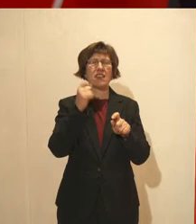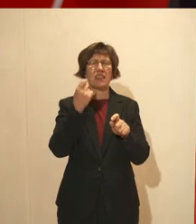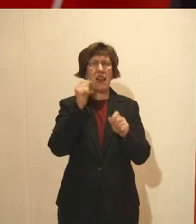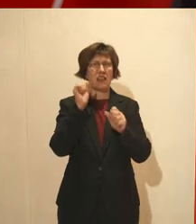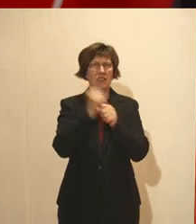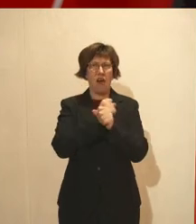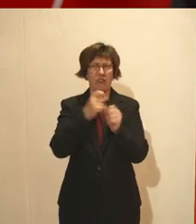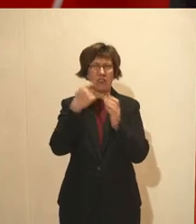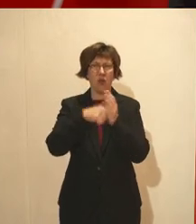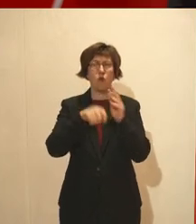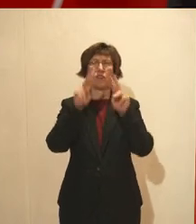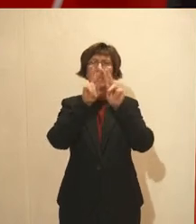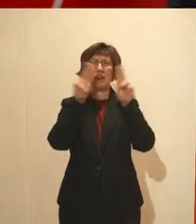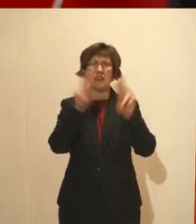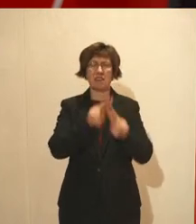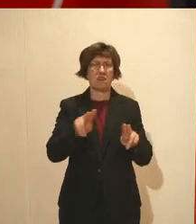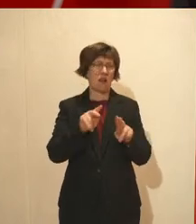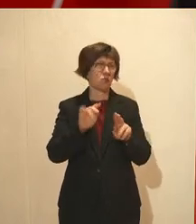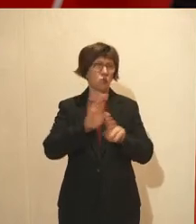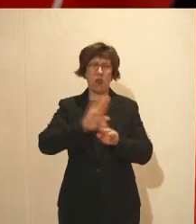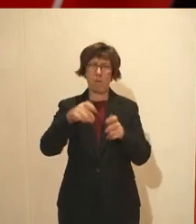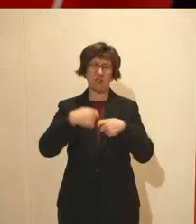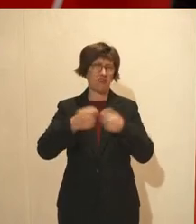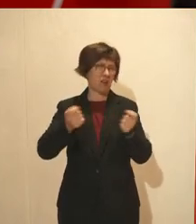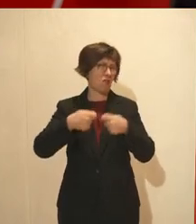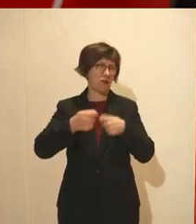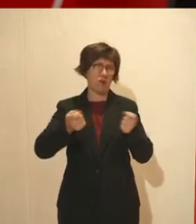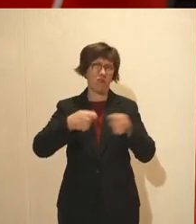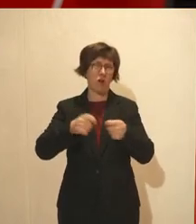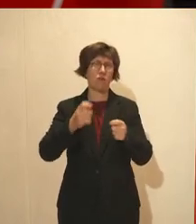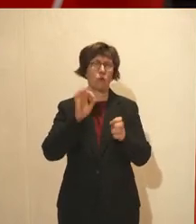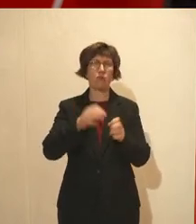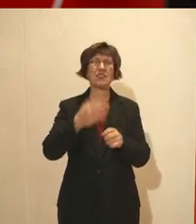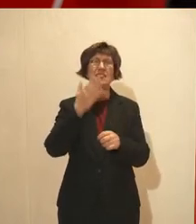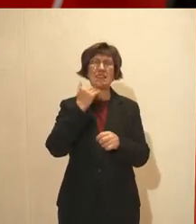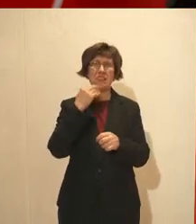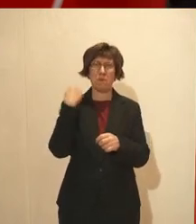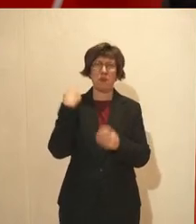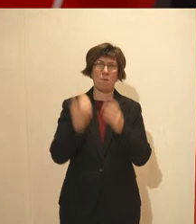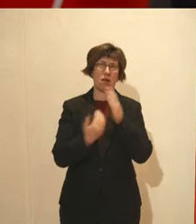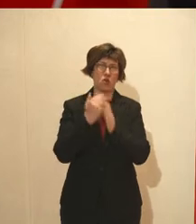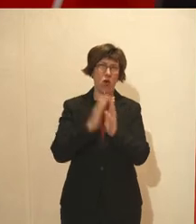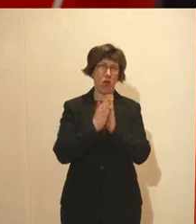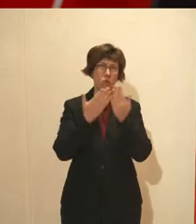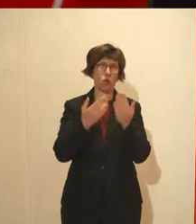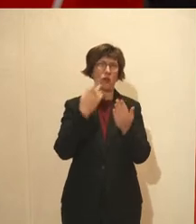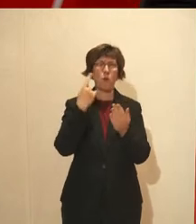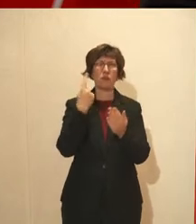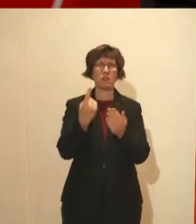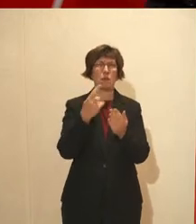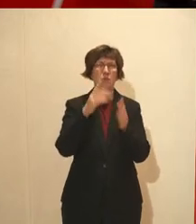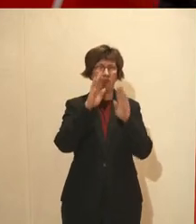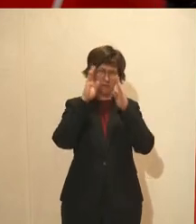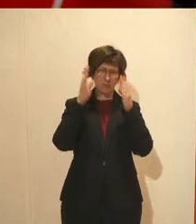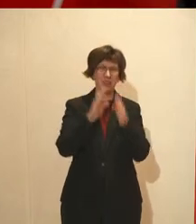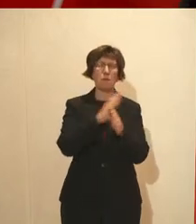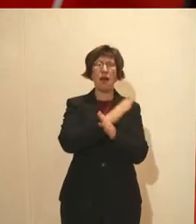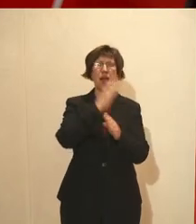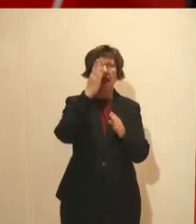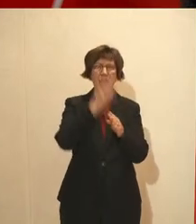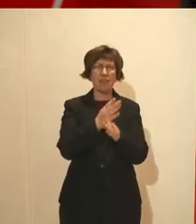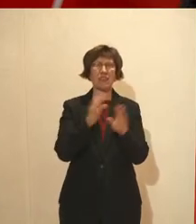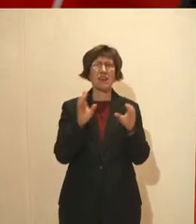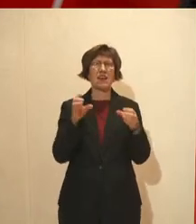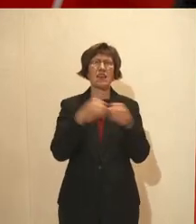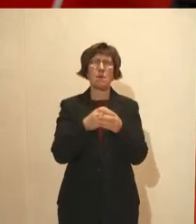kann wurde zum internationalen bestseller und gerade im september ist ein neues buch erschienen das uns wahrscheinlich jetzt auch gleich beschäftigen wird nämlich vom ende des